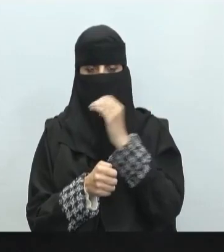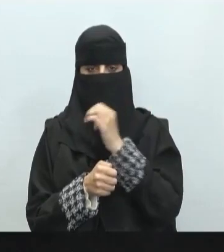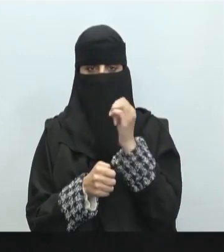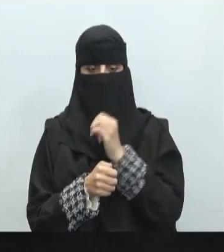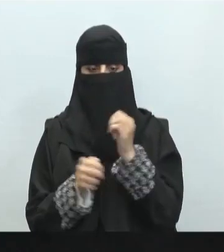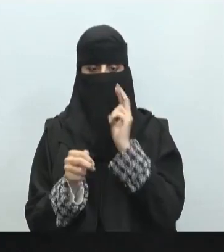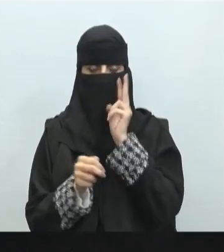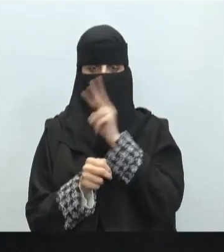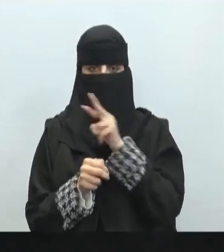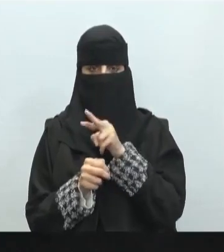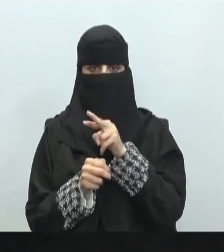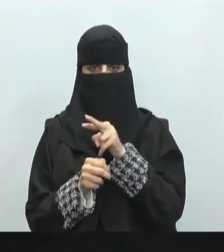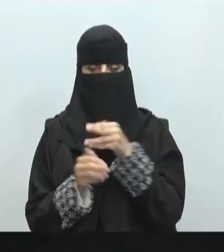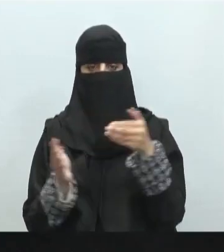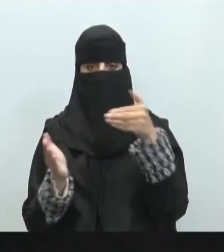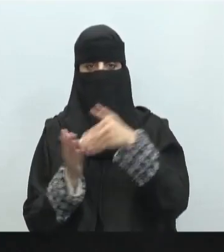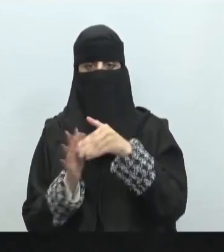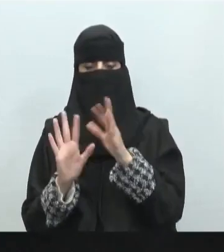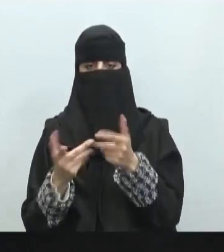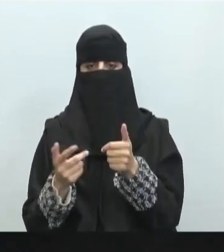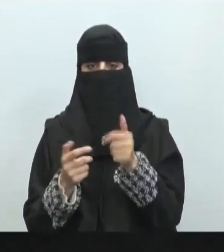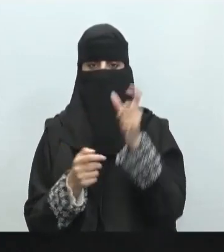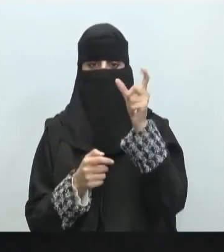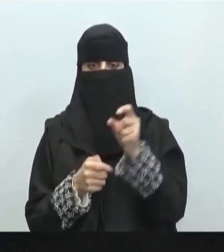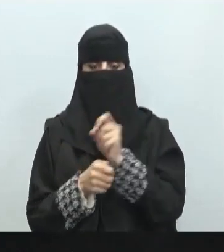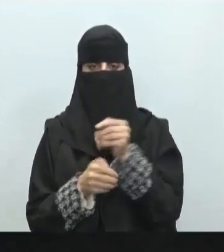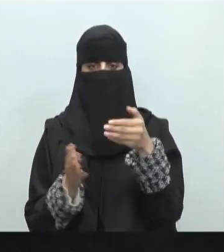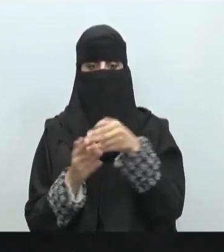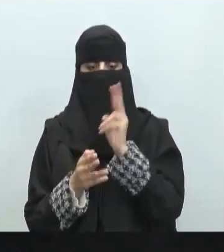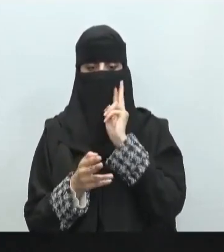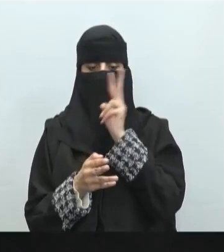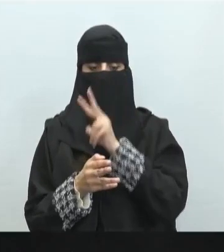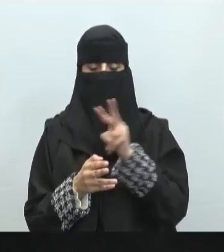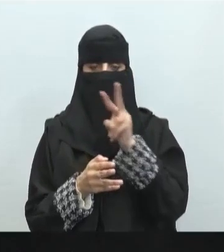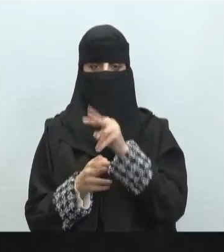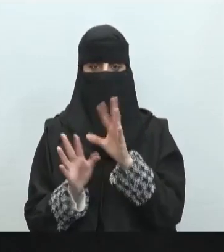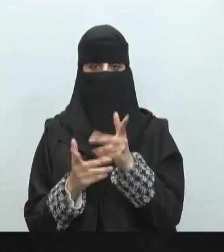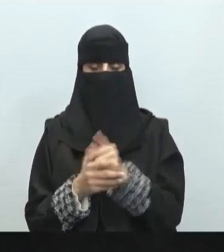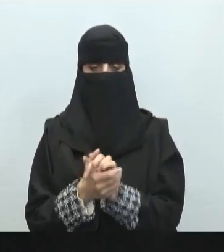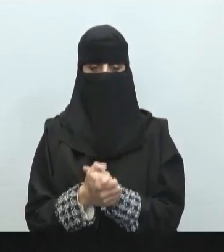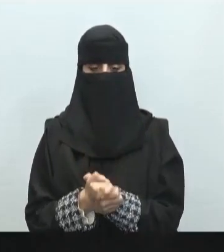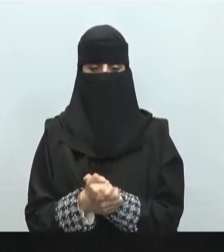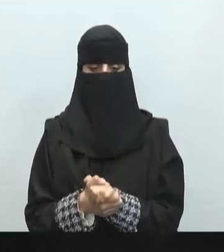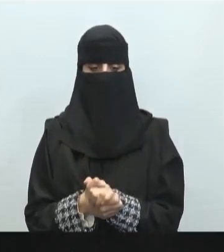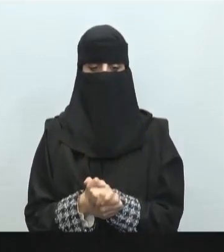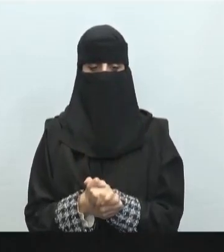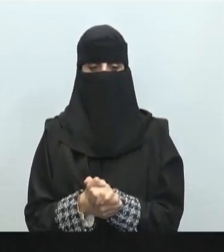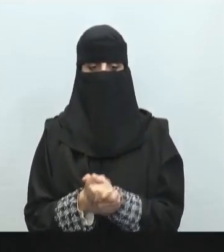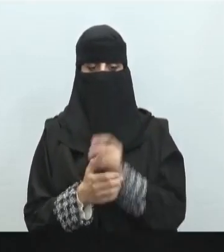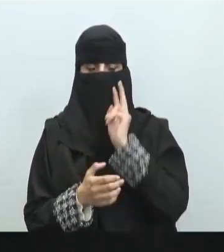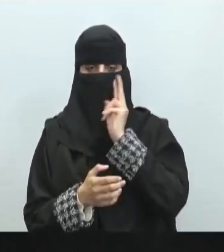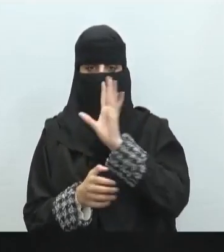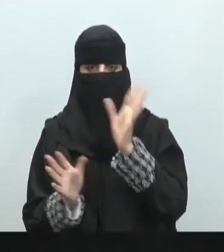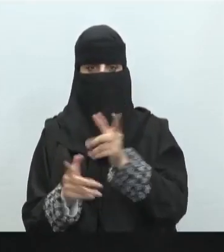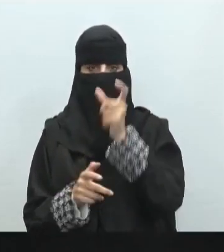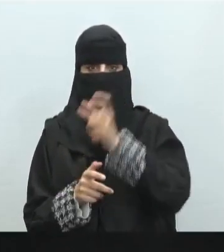نعود اليها و نركز على الفاعل ونركز على الحركه اخر الكلمه